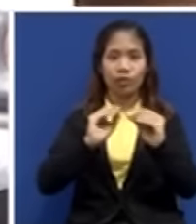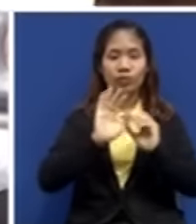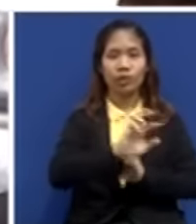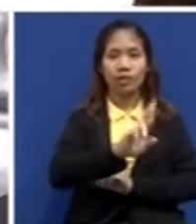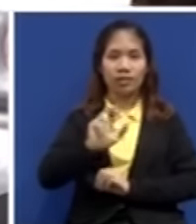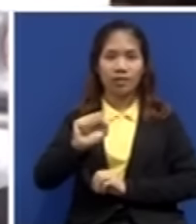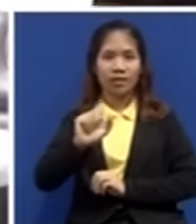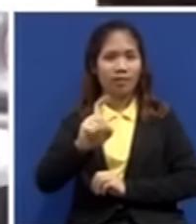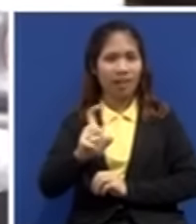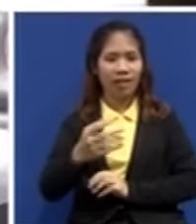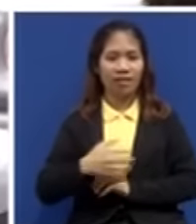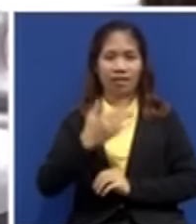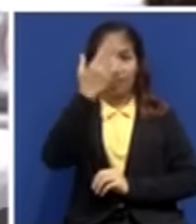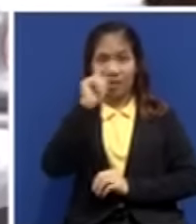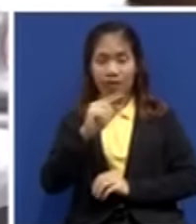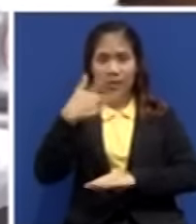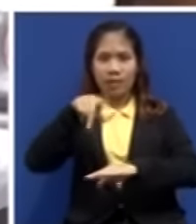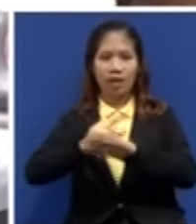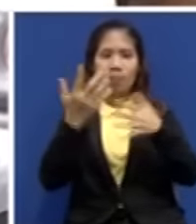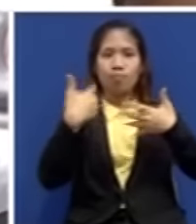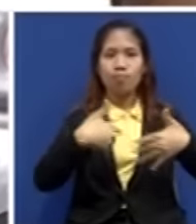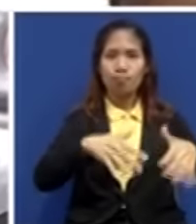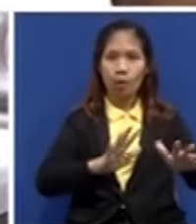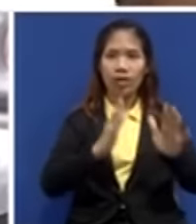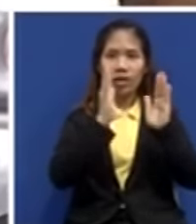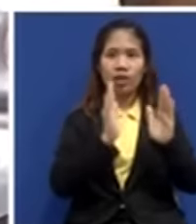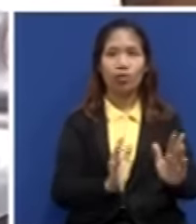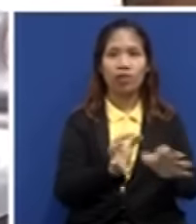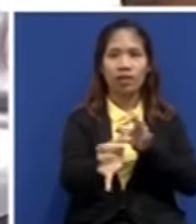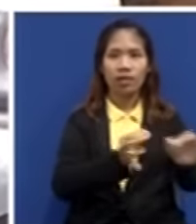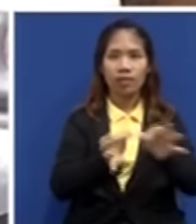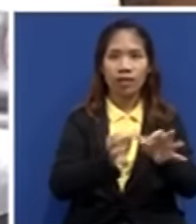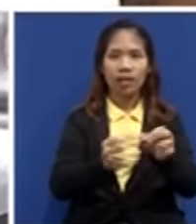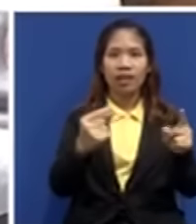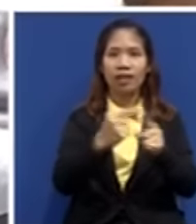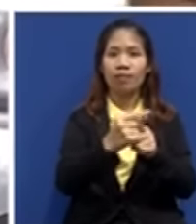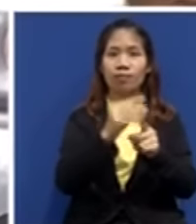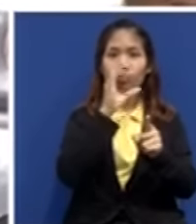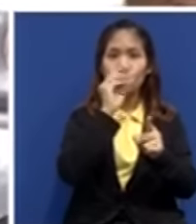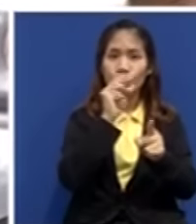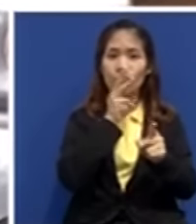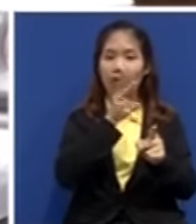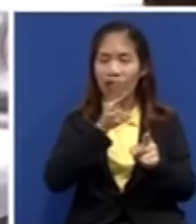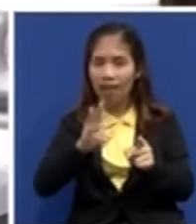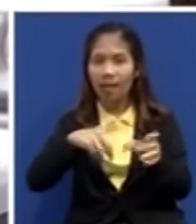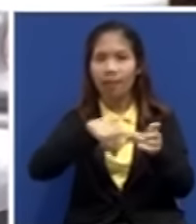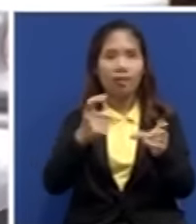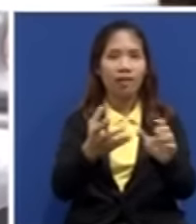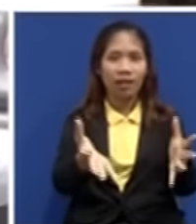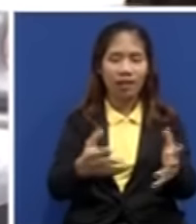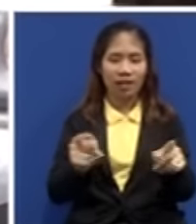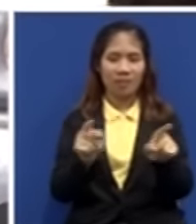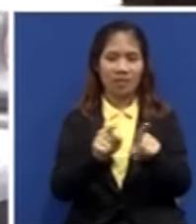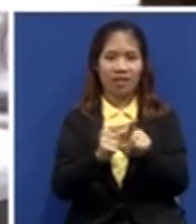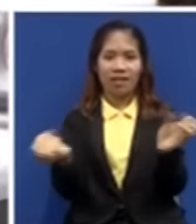าท่านประธานปล่อยให้ผู้อภิปรายไม่ถอนคำพูดในการกล่าวร้ายใส่ร้ายป้าย